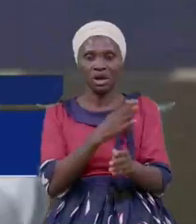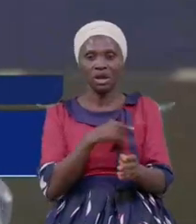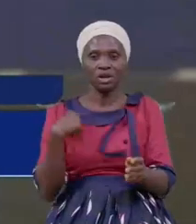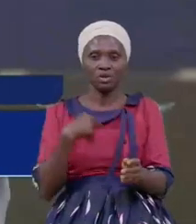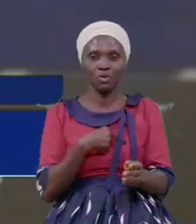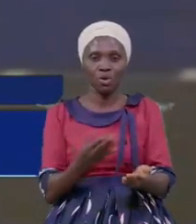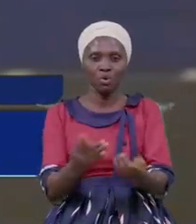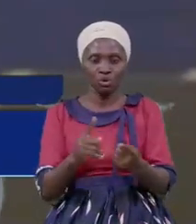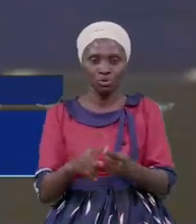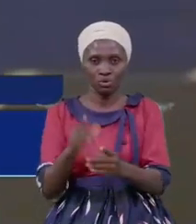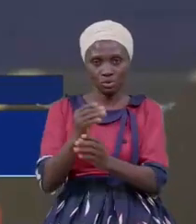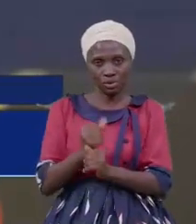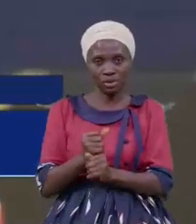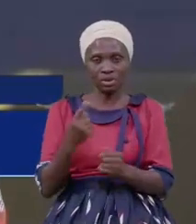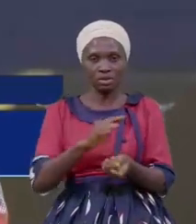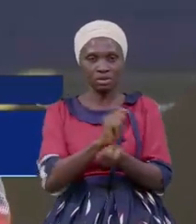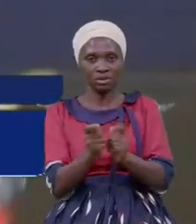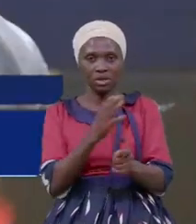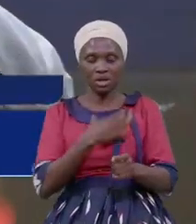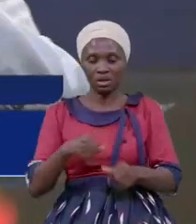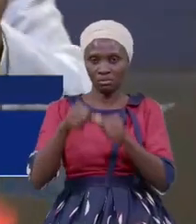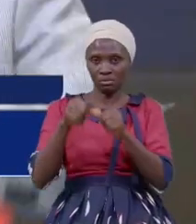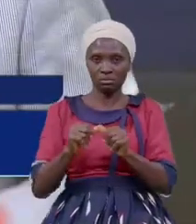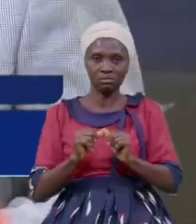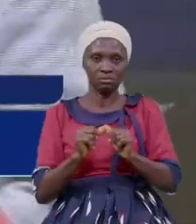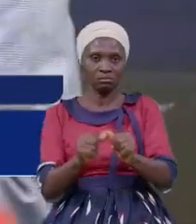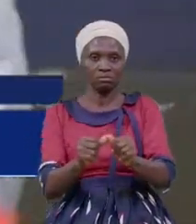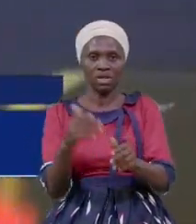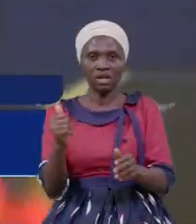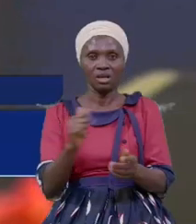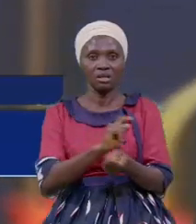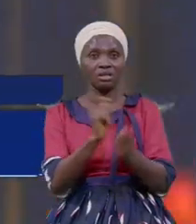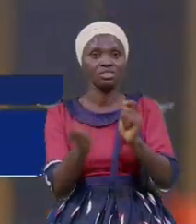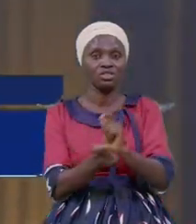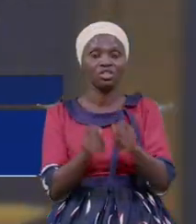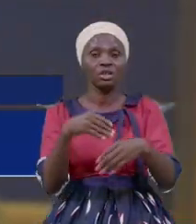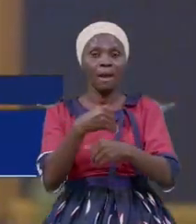voulons nous brancher au changement et nous voulons demeurer artisan de changement